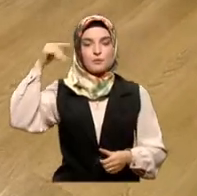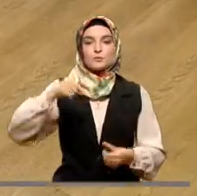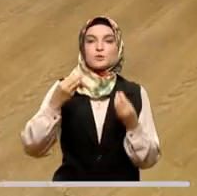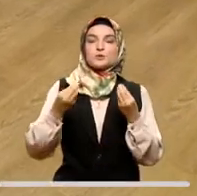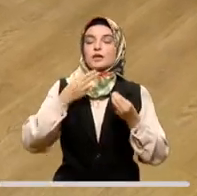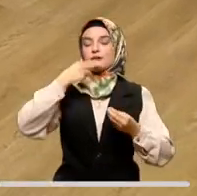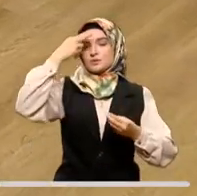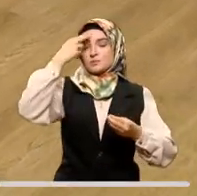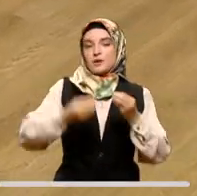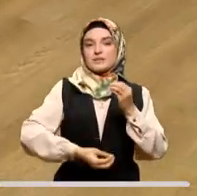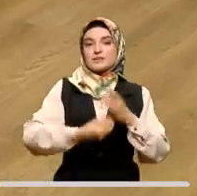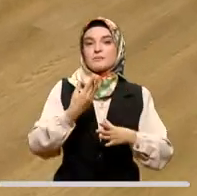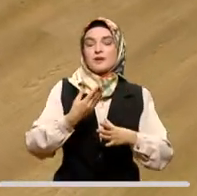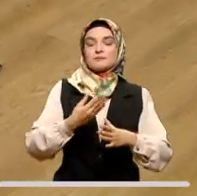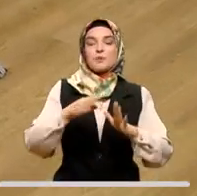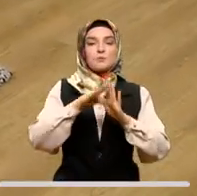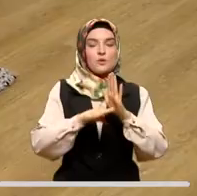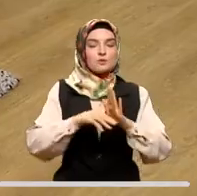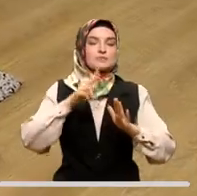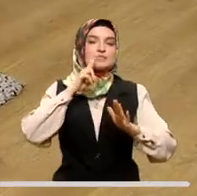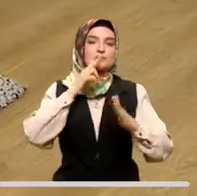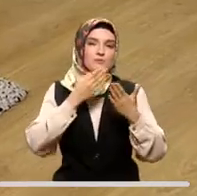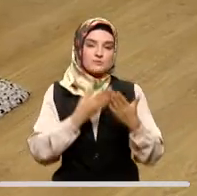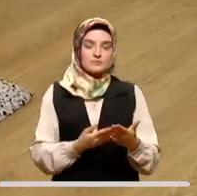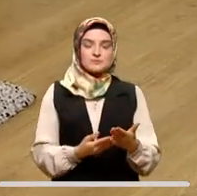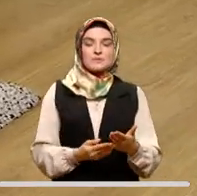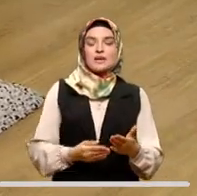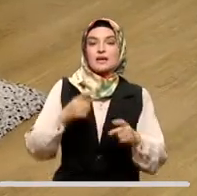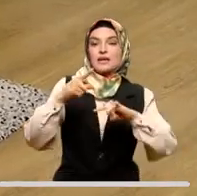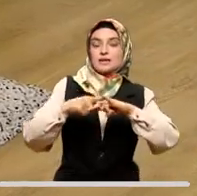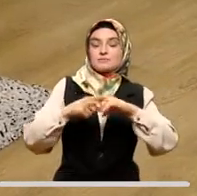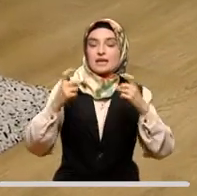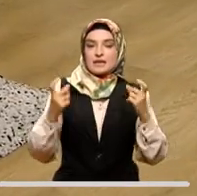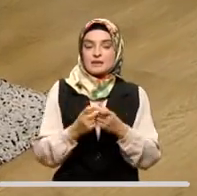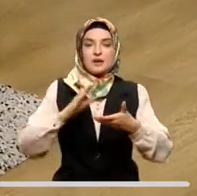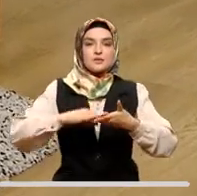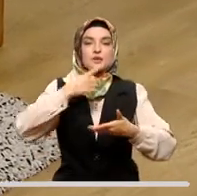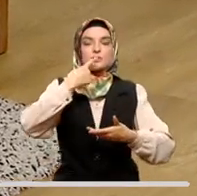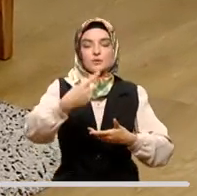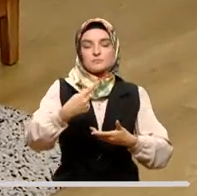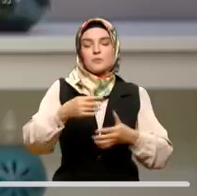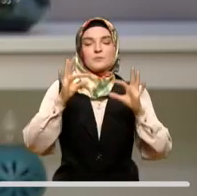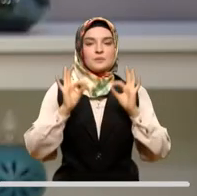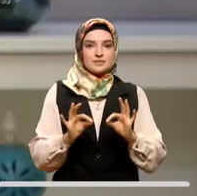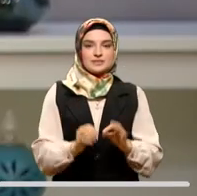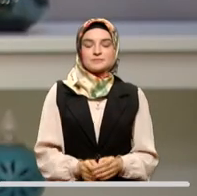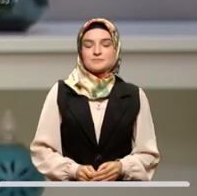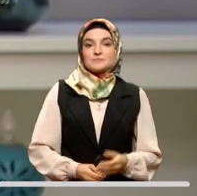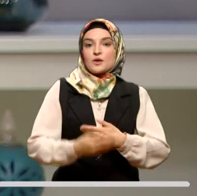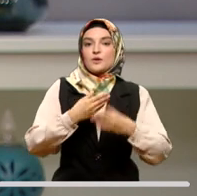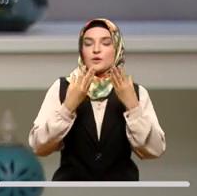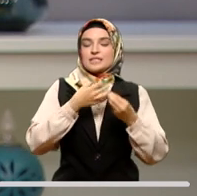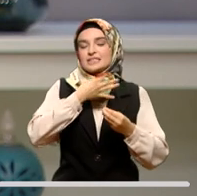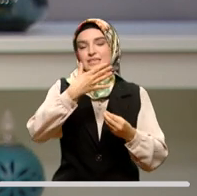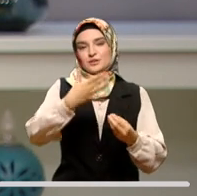cuma sabahına, sezonun son programına Hasan Bey ve ekip arkadaşlarının seslendirdikleri bu güzel eserle başladık efendim. Öncelikli olarak onlara